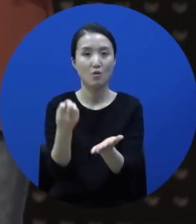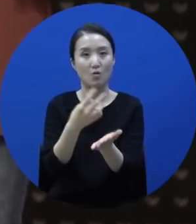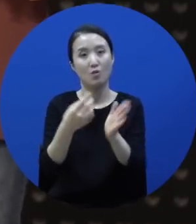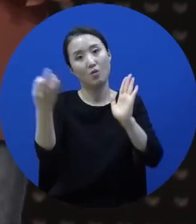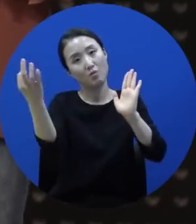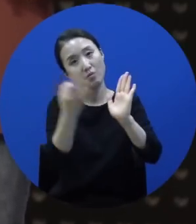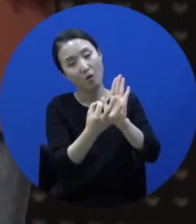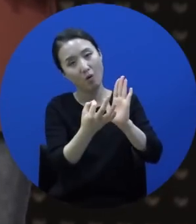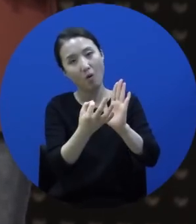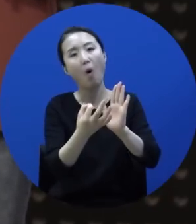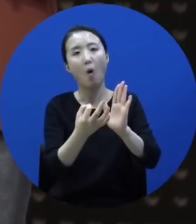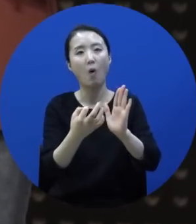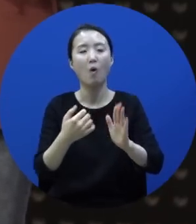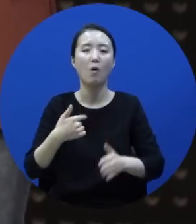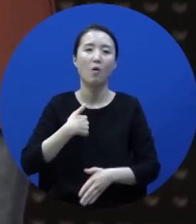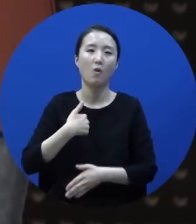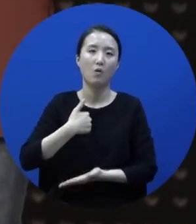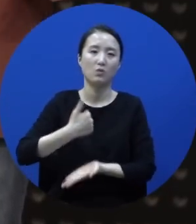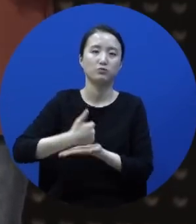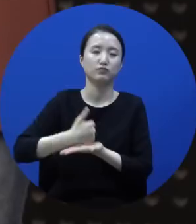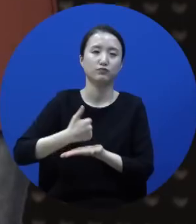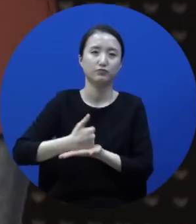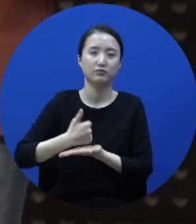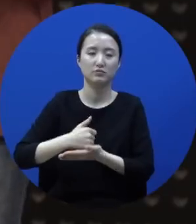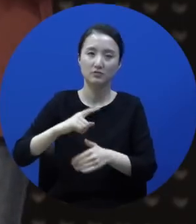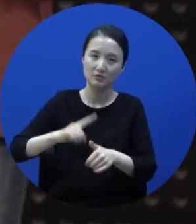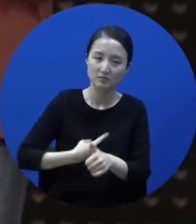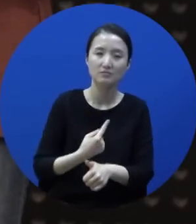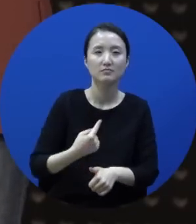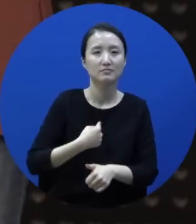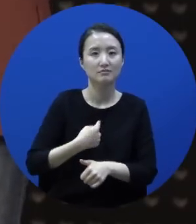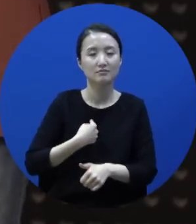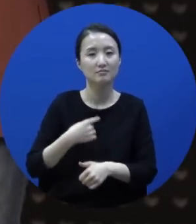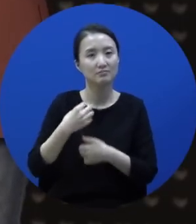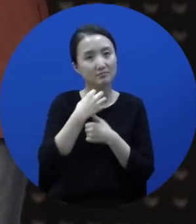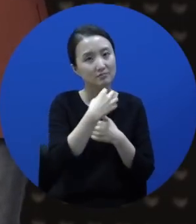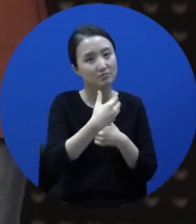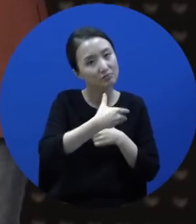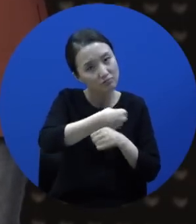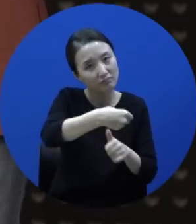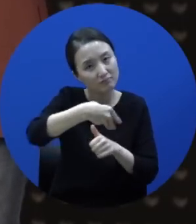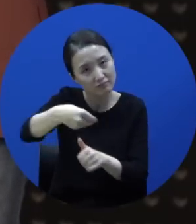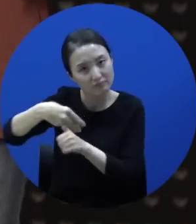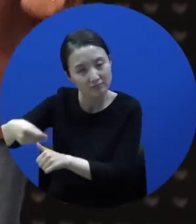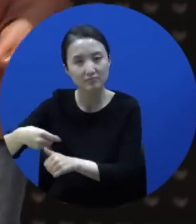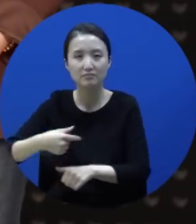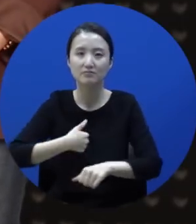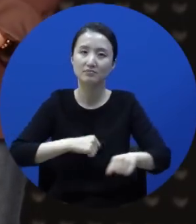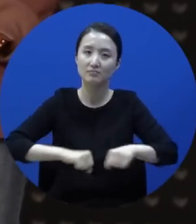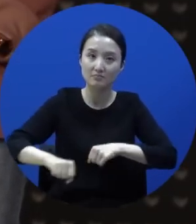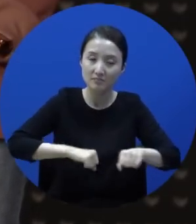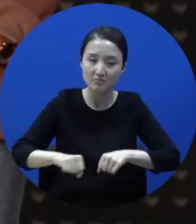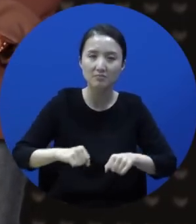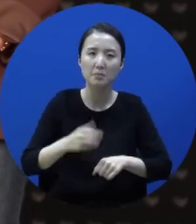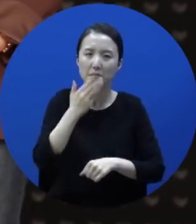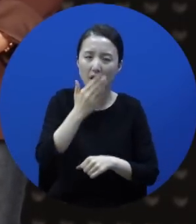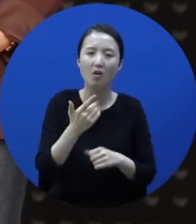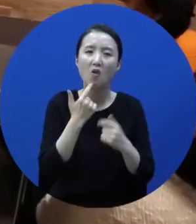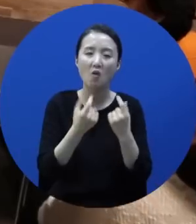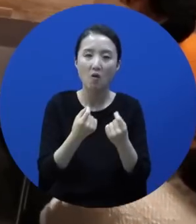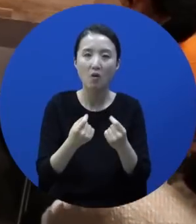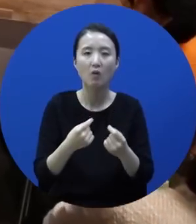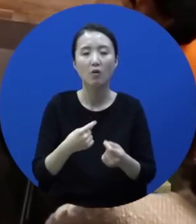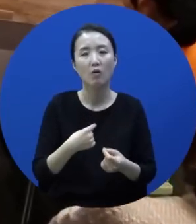그것으로 강의를 하게 되거나 모임을 하거나 컨설팅을 하면서 또 그 안에서 수익을 낼 수도 있고, 이런 다양한 방법들이